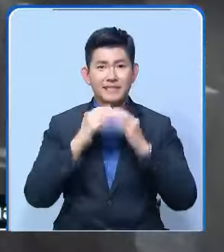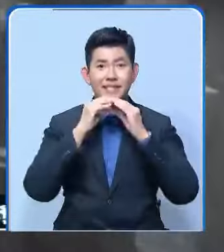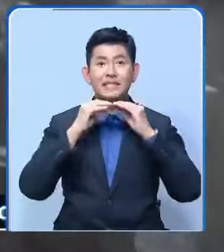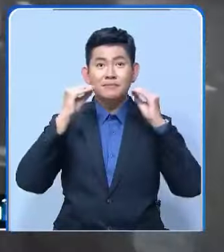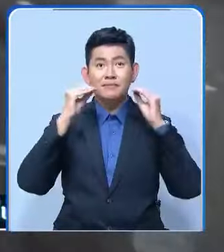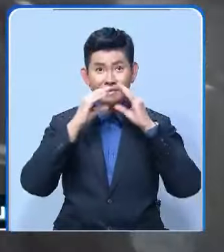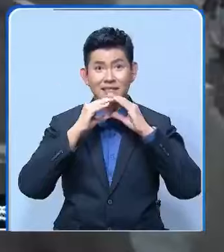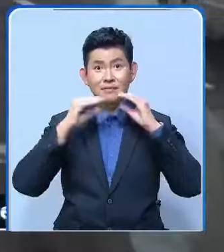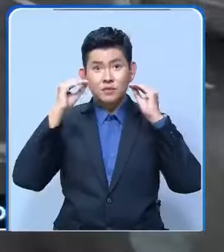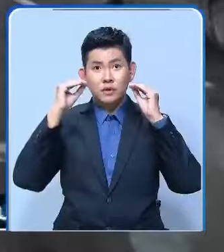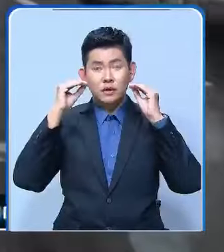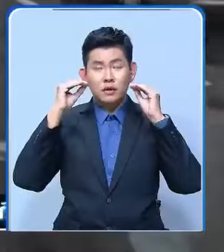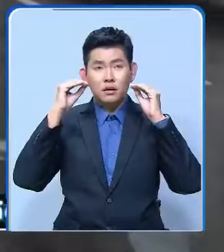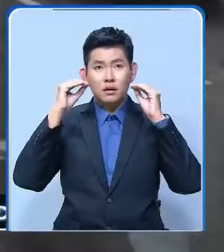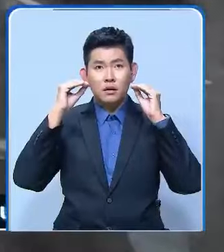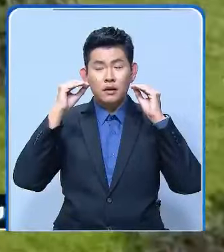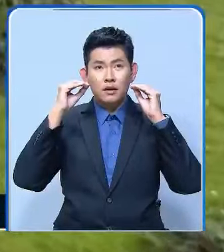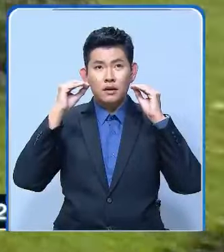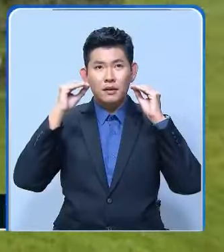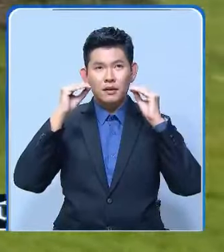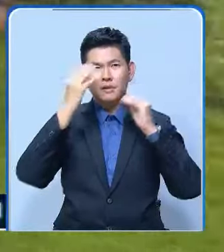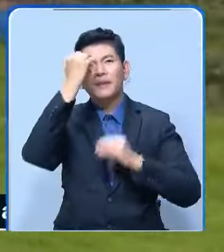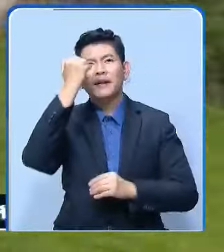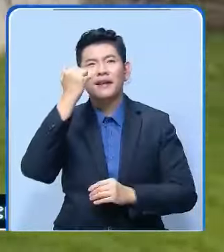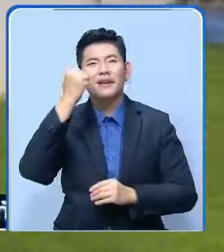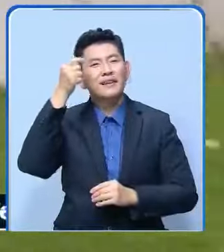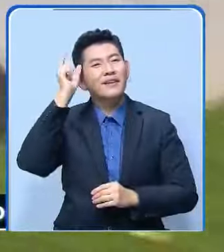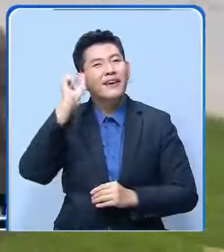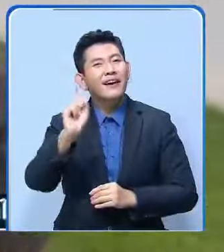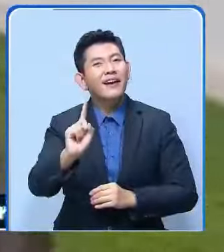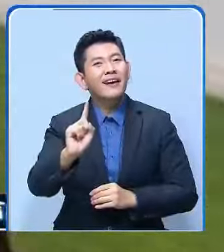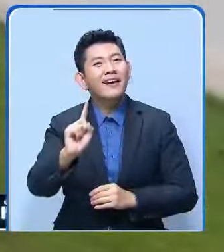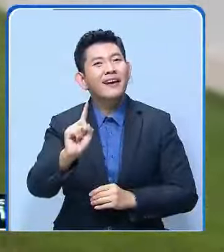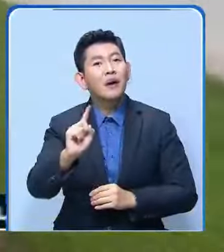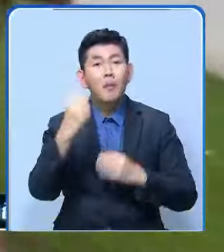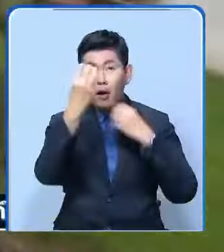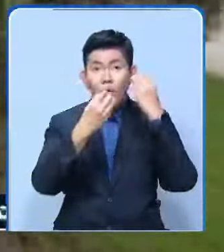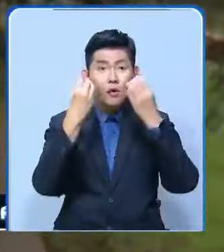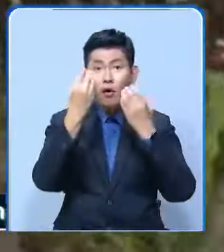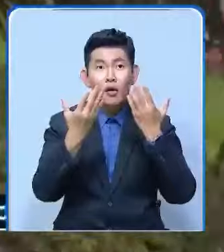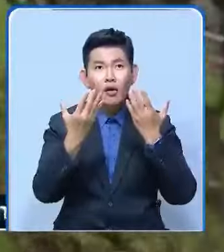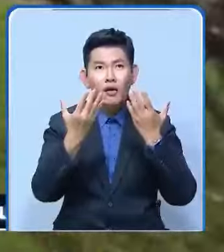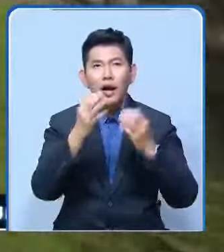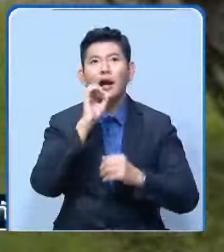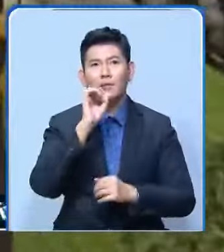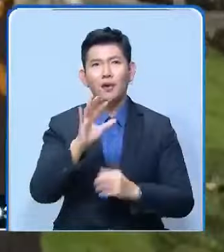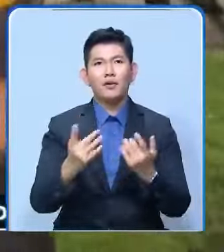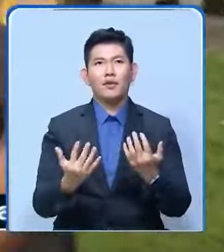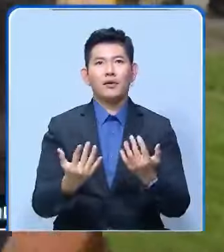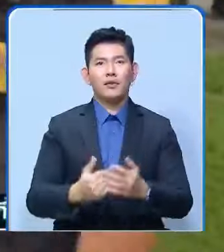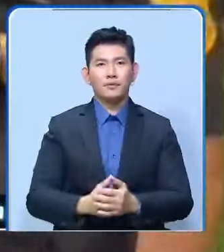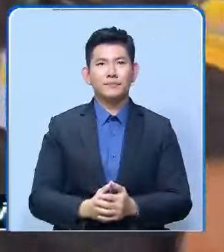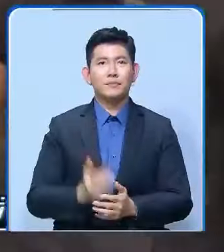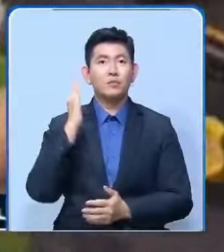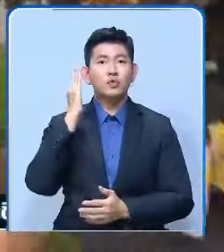ยบอก ยิ้มด้วย ทำไมล่ะตั้งข้อสังเกตว่าอะไรกลัวเขาเมาใช่ไหมเดี๋ยวบอกกันเรื่องนั้นนายส